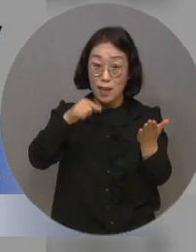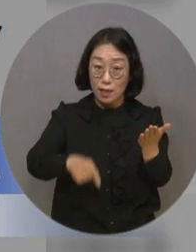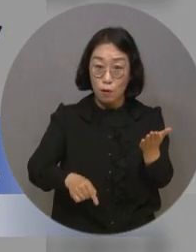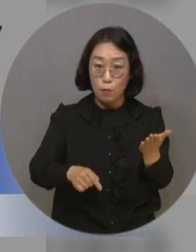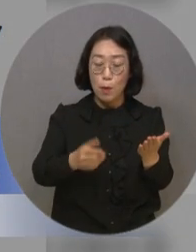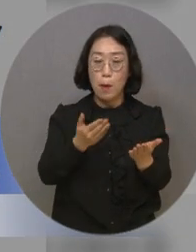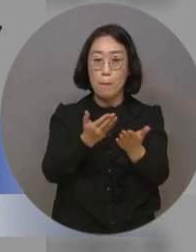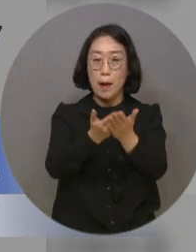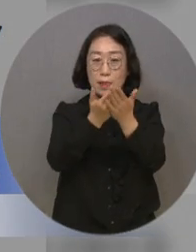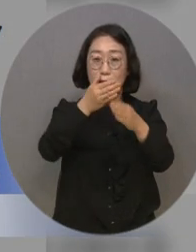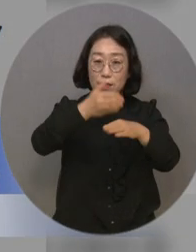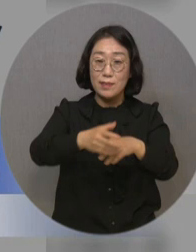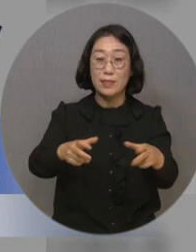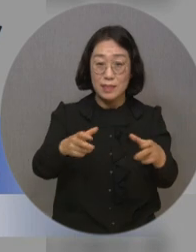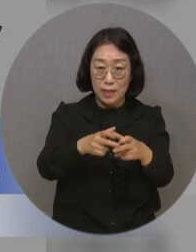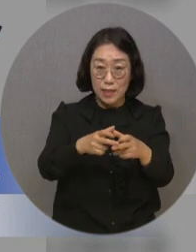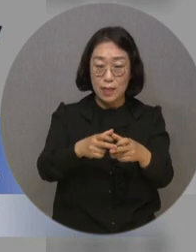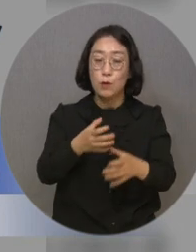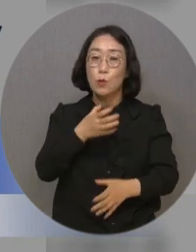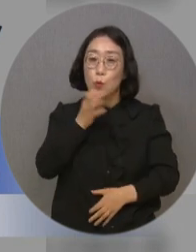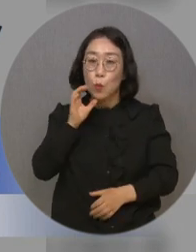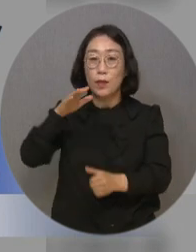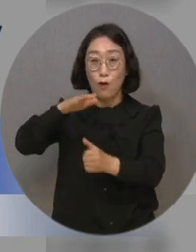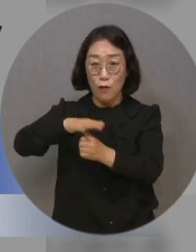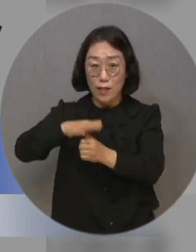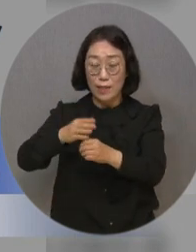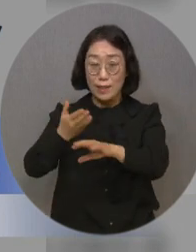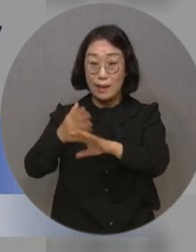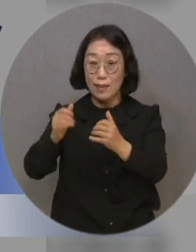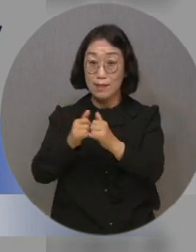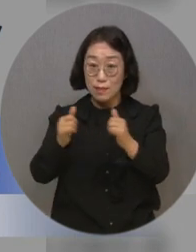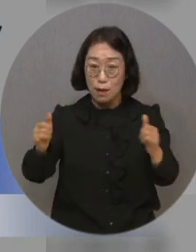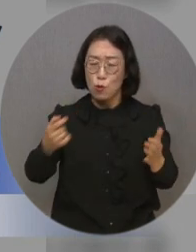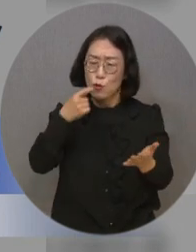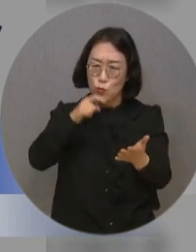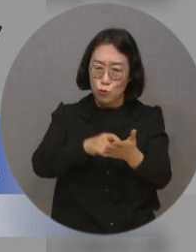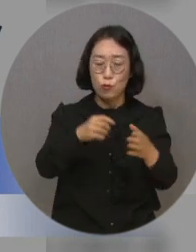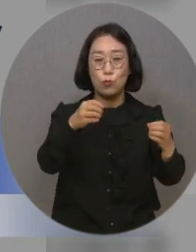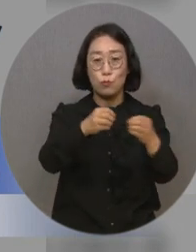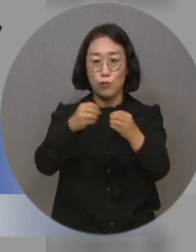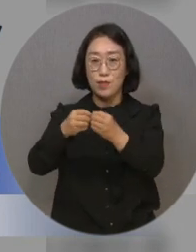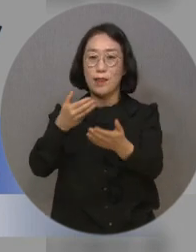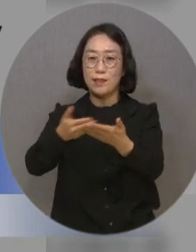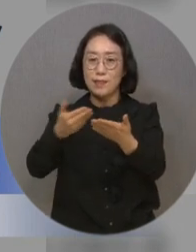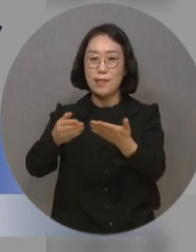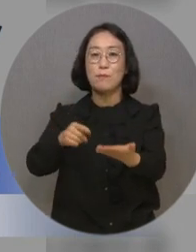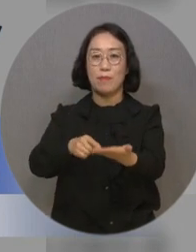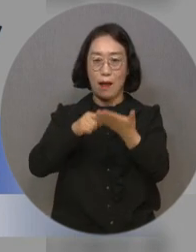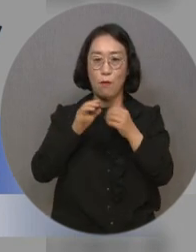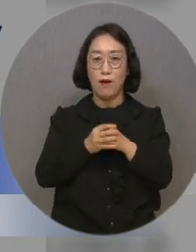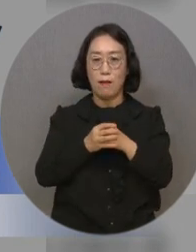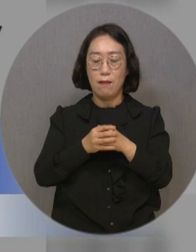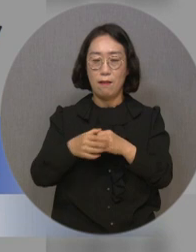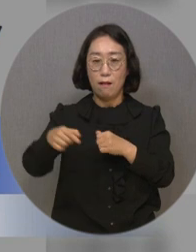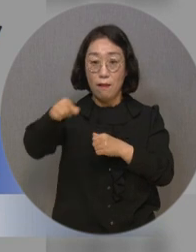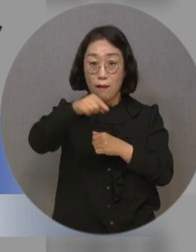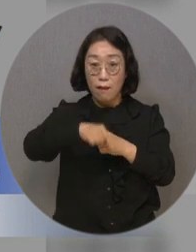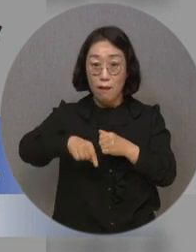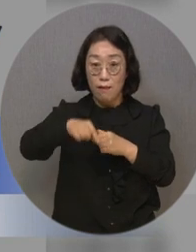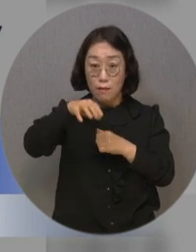어린이 노인 외국인 등을 대상으로 쉬운 글과 그림으로 구성한 도서입니다 특히